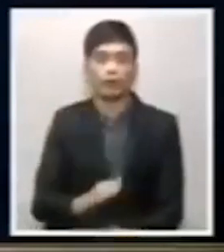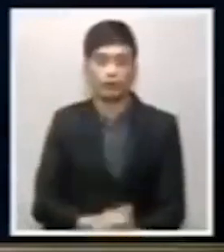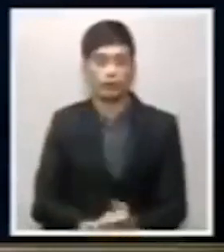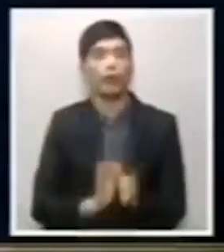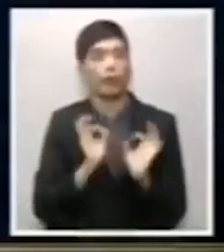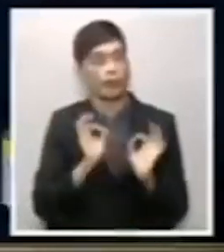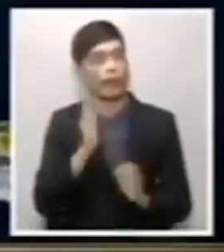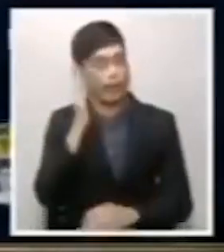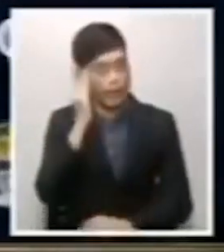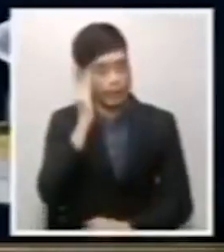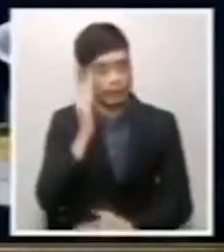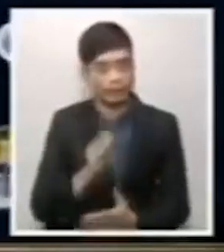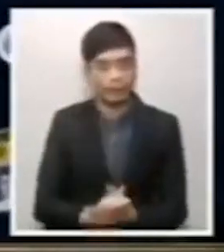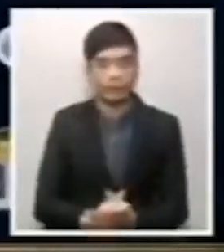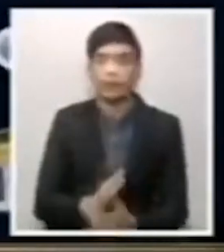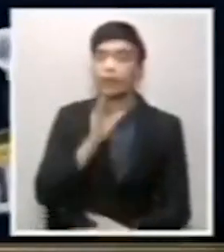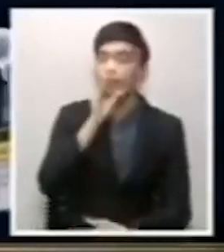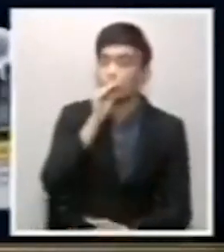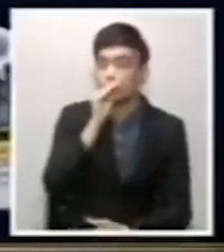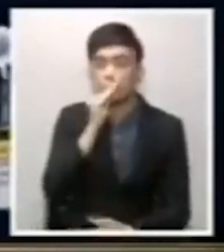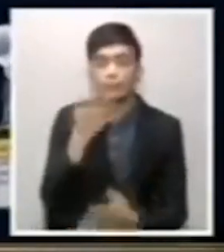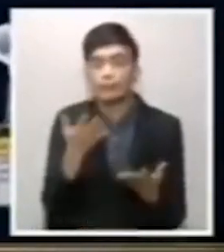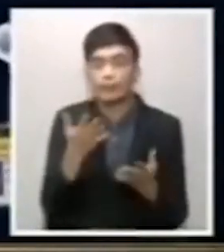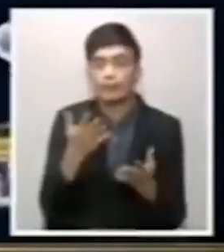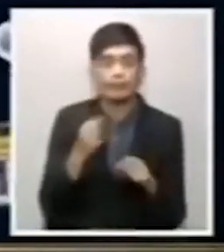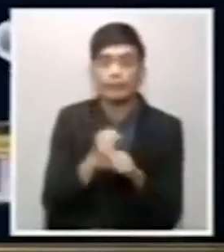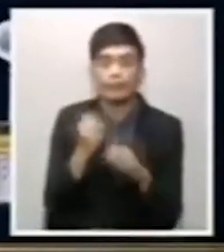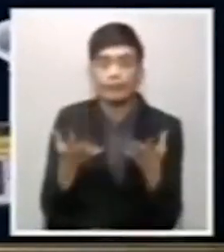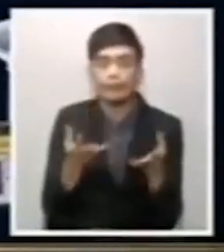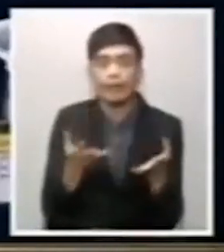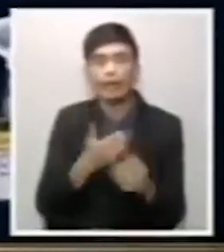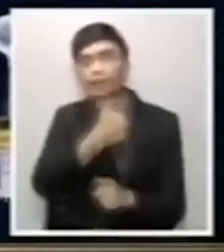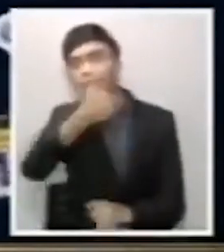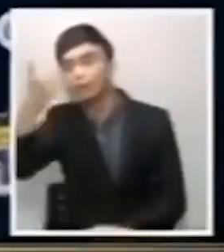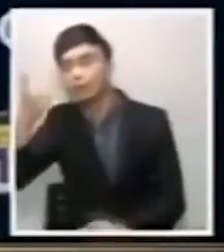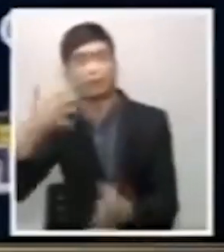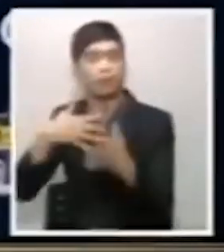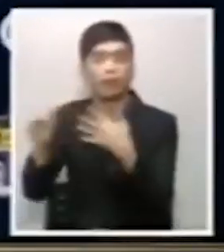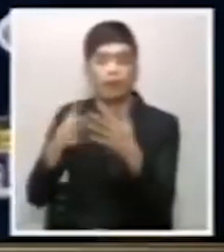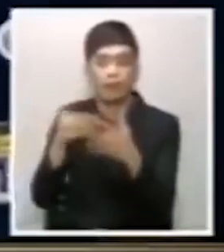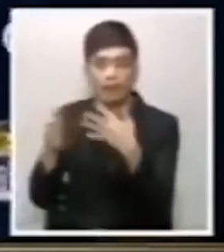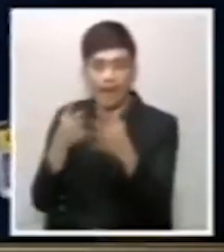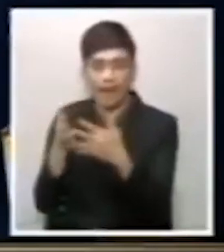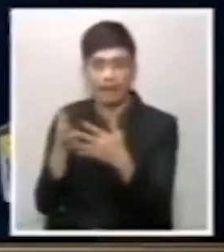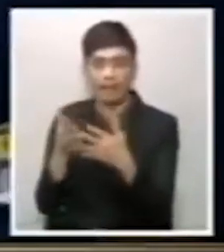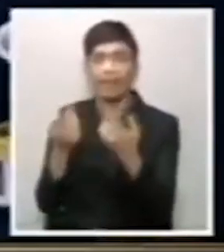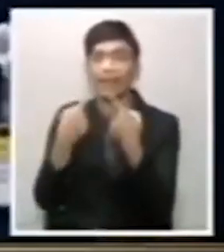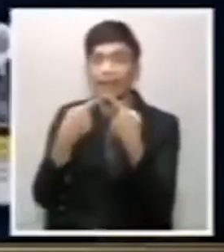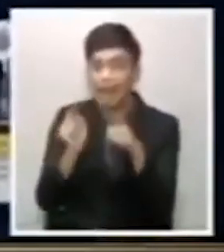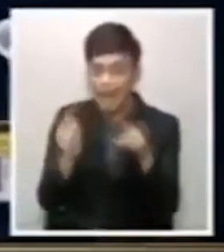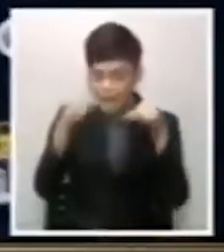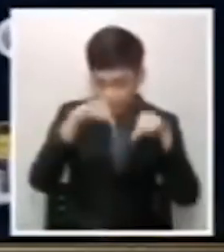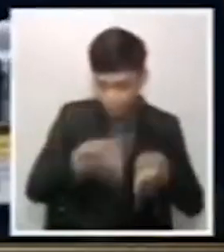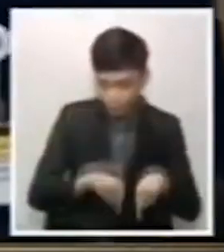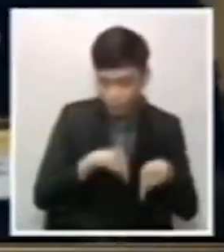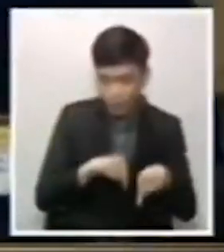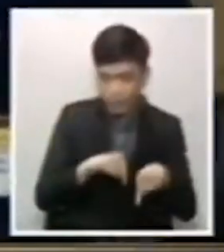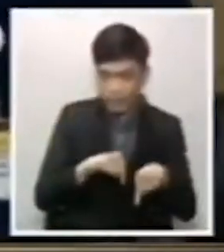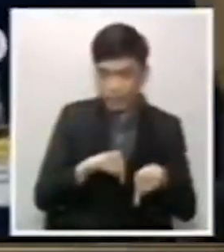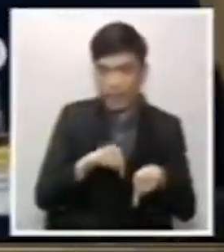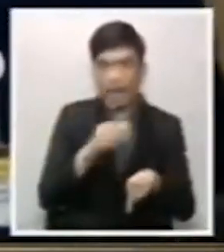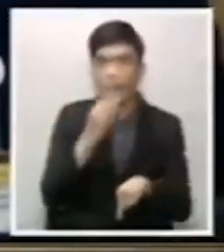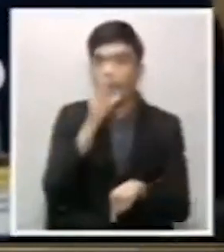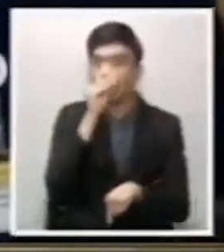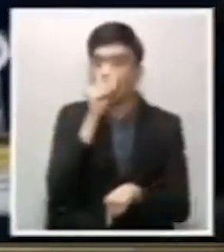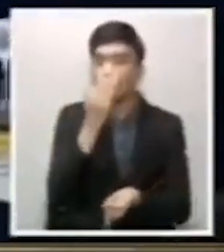ท่านอภิปรายท่านจะไปพูดเรื่องอภิปรายเรื่องนี้ยังไงในที่อื่นนี่ไม่เป็นไร ครับ ในที่สภาแห่งน ี้ขอบคุณครับท่านประธานผมแ